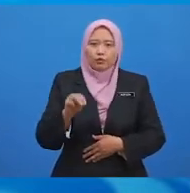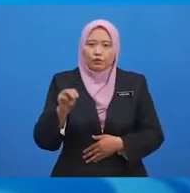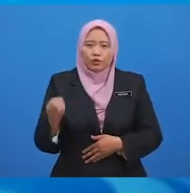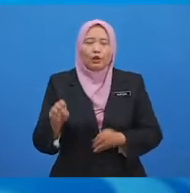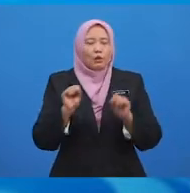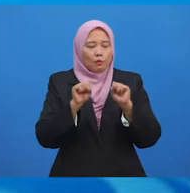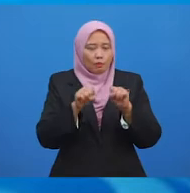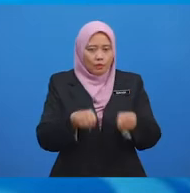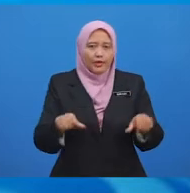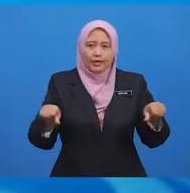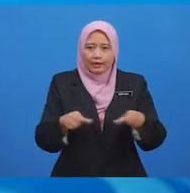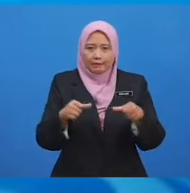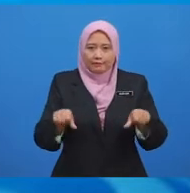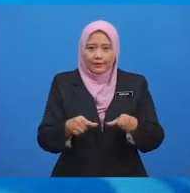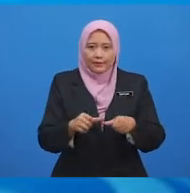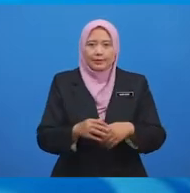boleh mengamalkannya.